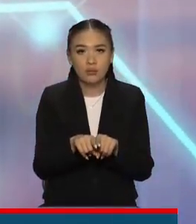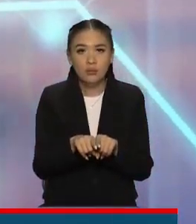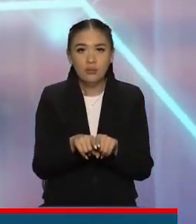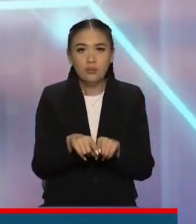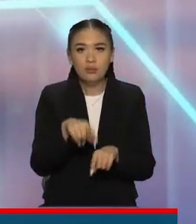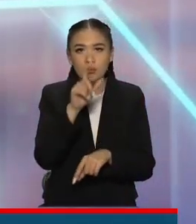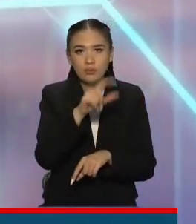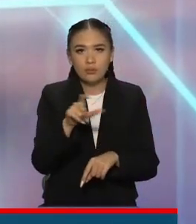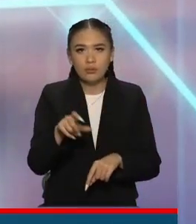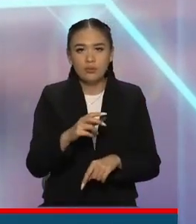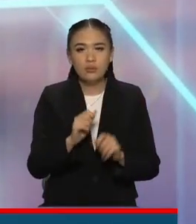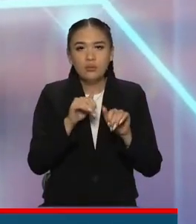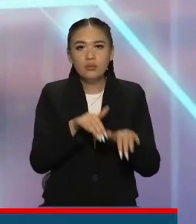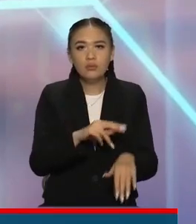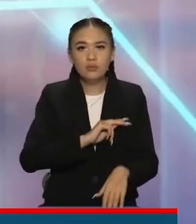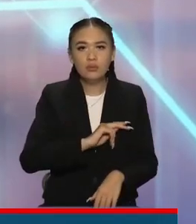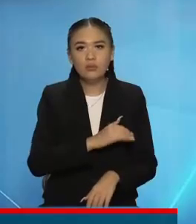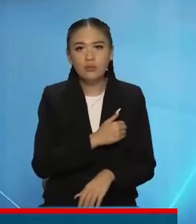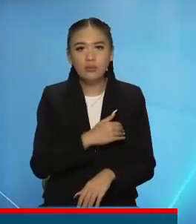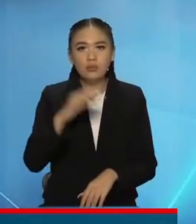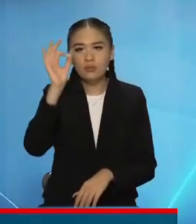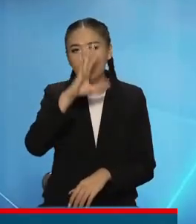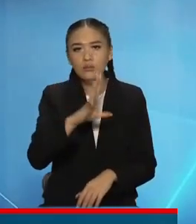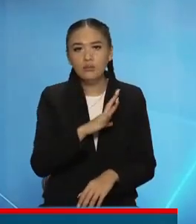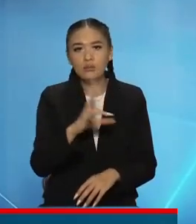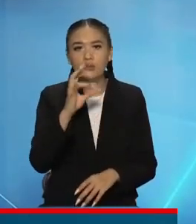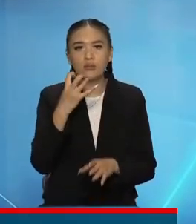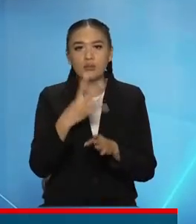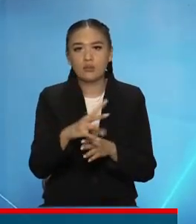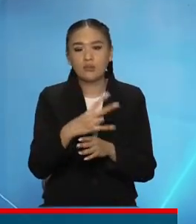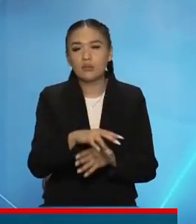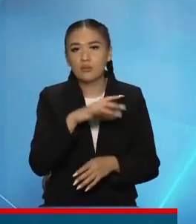адам кәсіпкер кіргісі келеді, бірақ ол жердің өзінде қитұрқы әрекеттер көп.